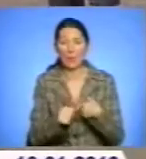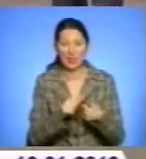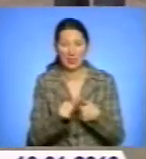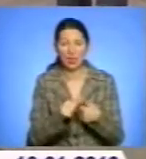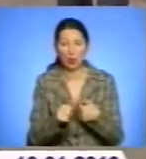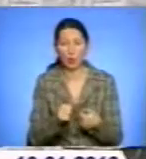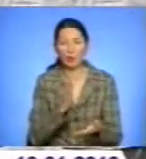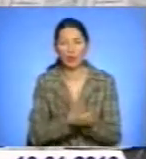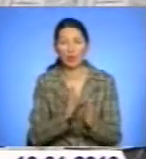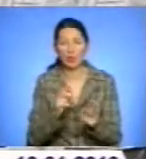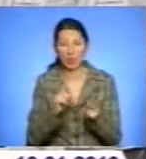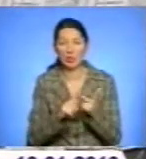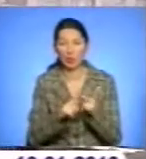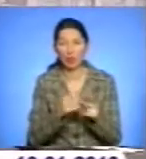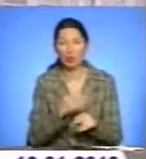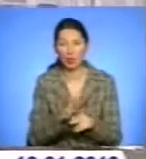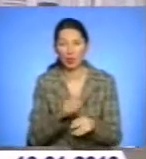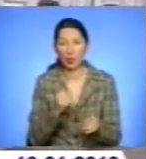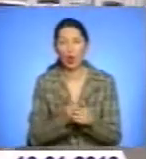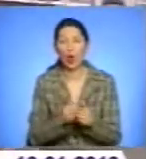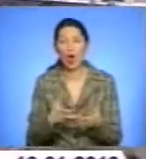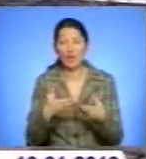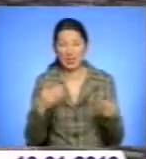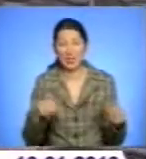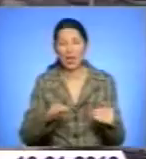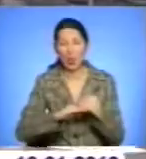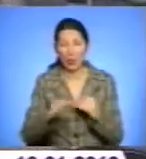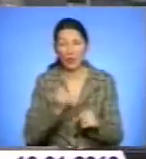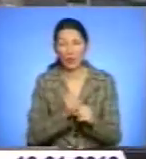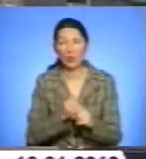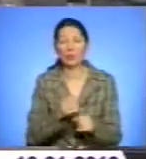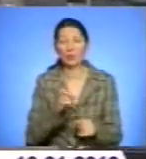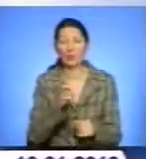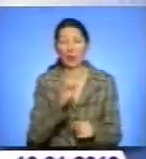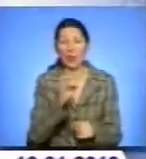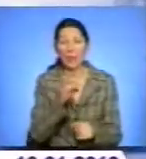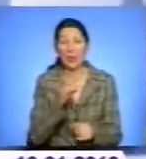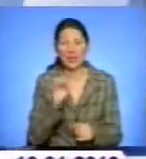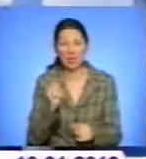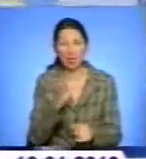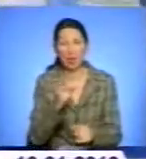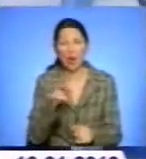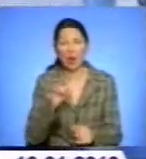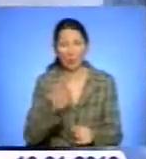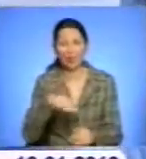уряді обіцяють, до весняно-польових робіт палива буде достатньо і за стабільними цінами.